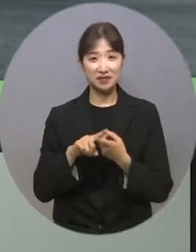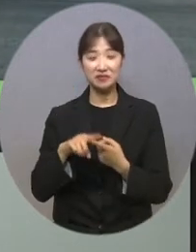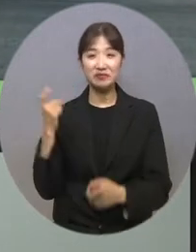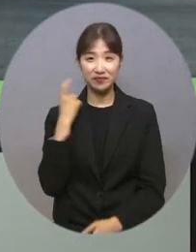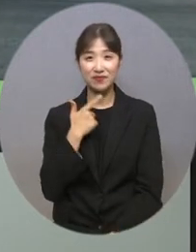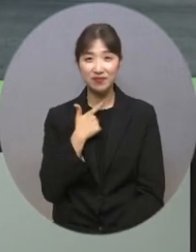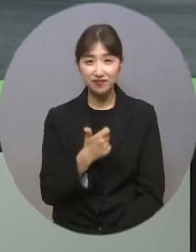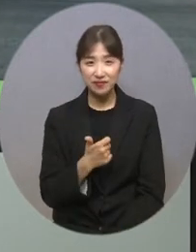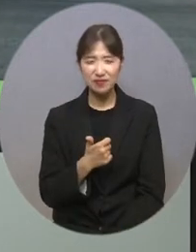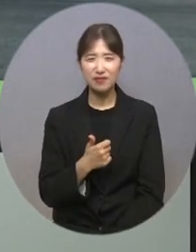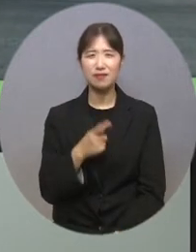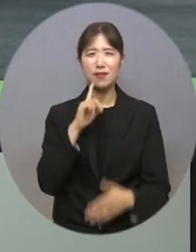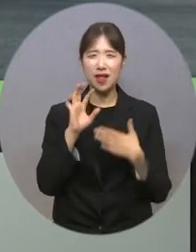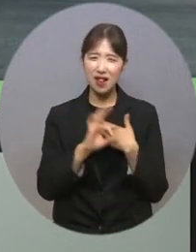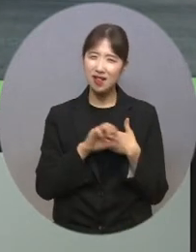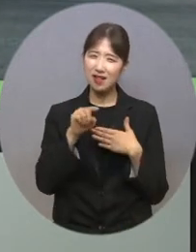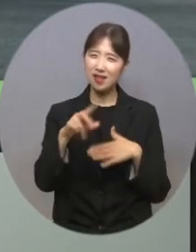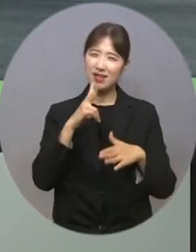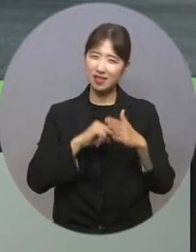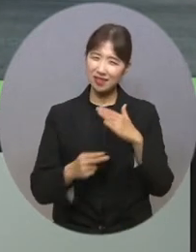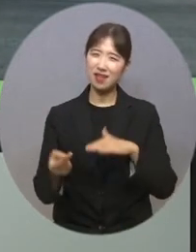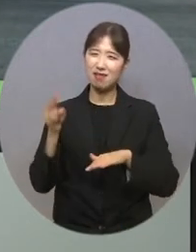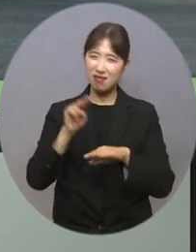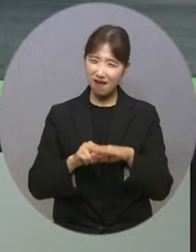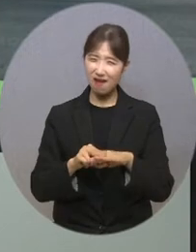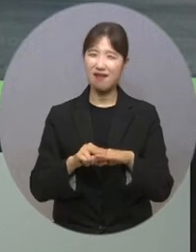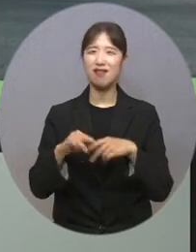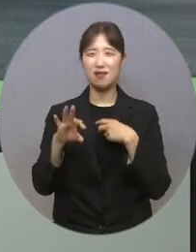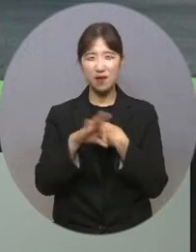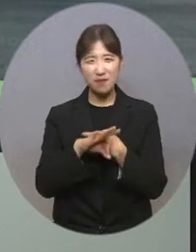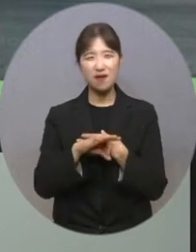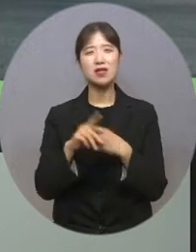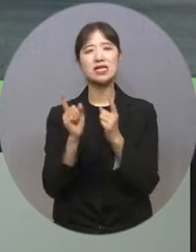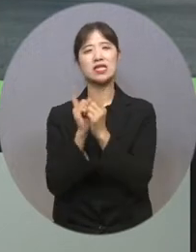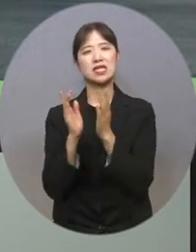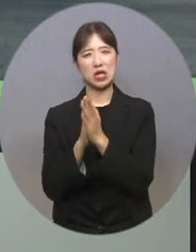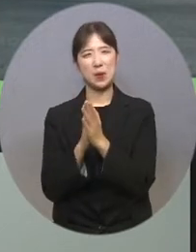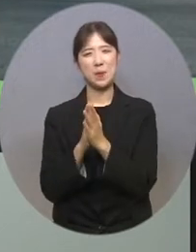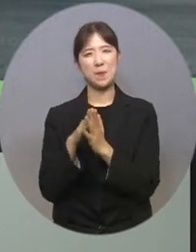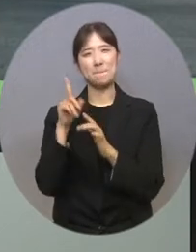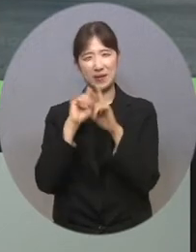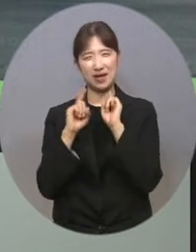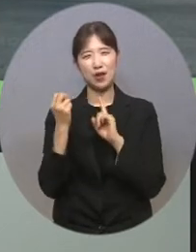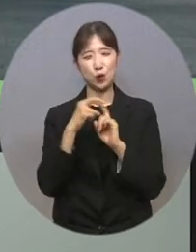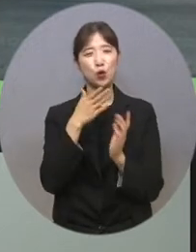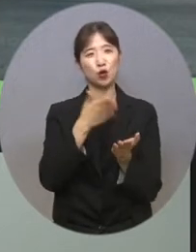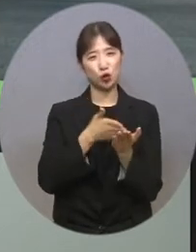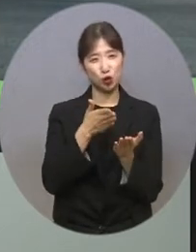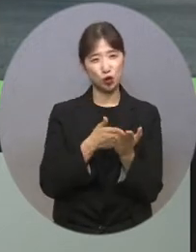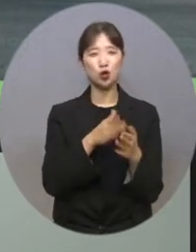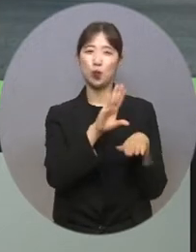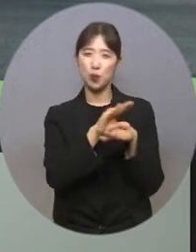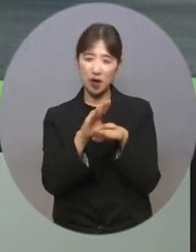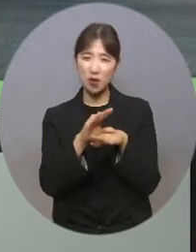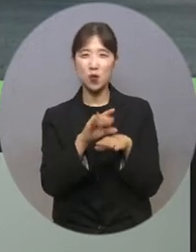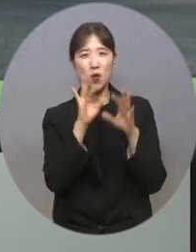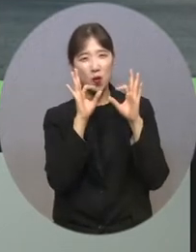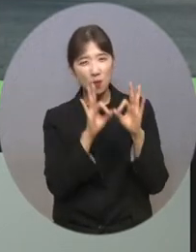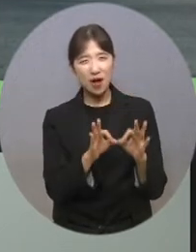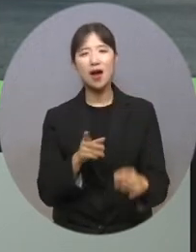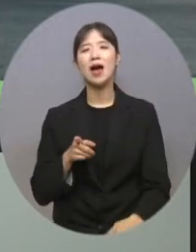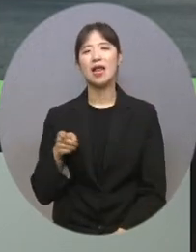지하철에 타고 계셨다면 직접적으로 그리고 아니면 뉴스나 여러 방송을 통해서 접하 셨다 면